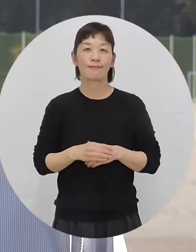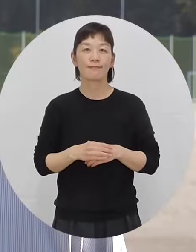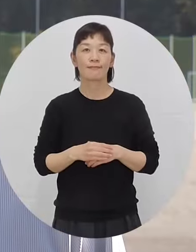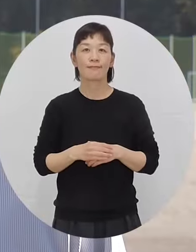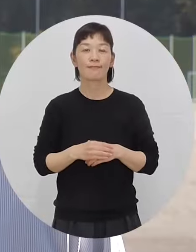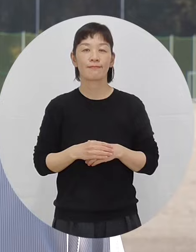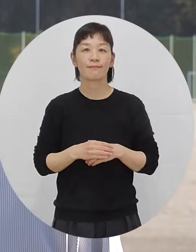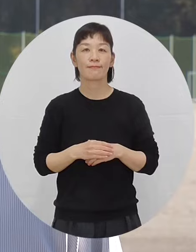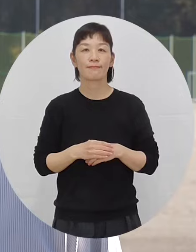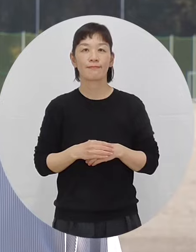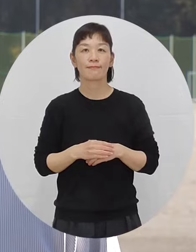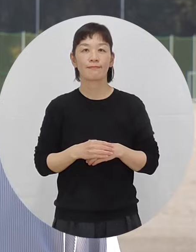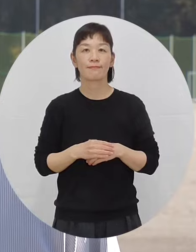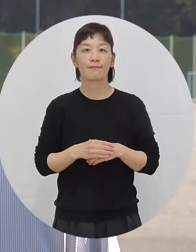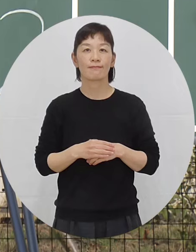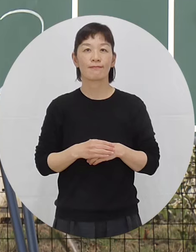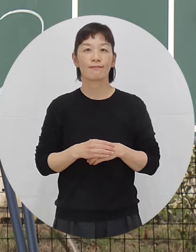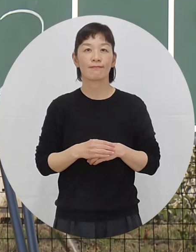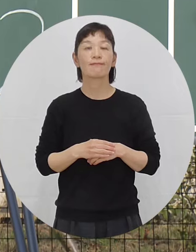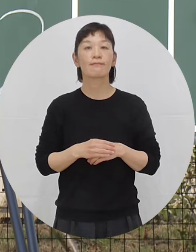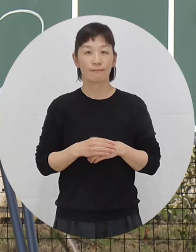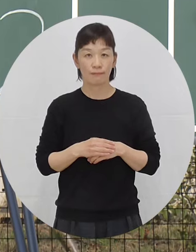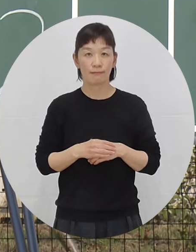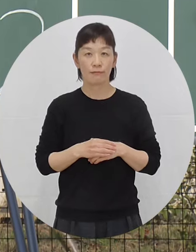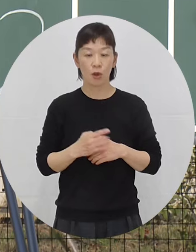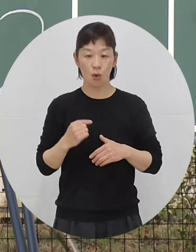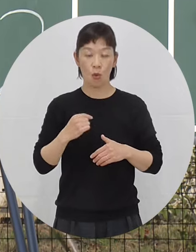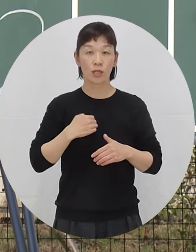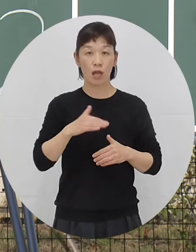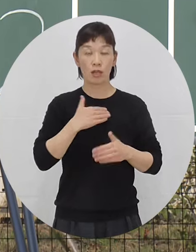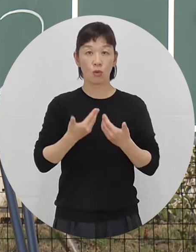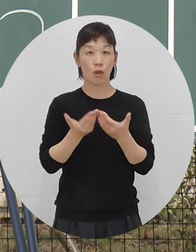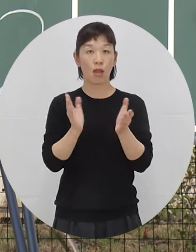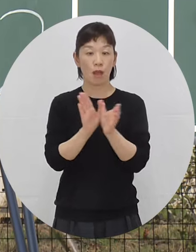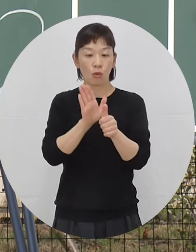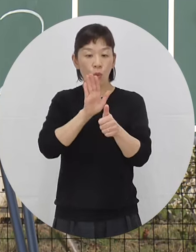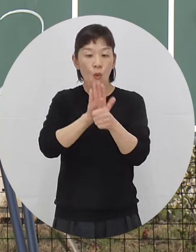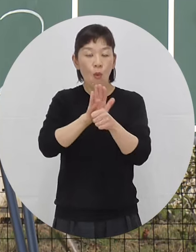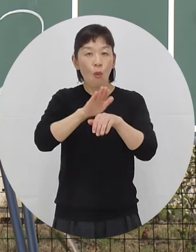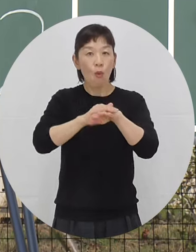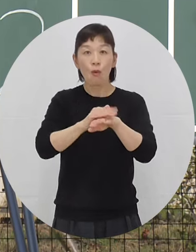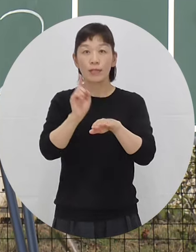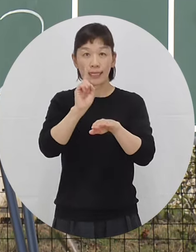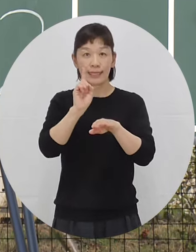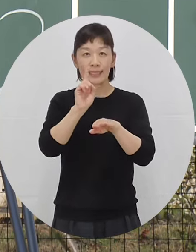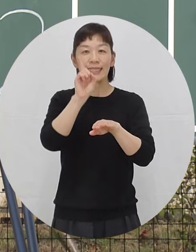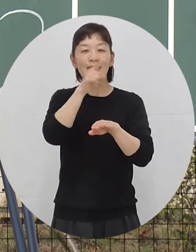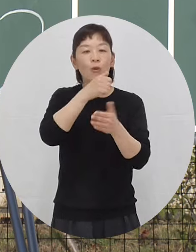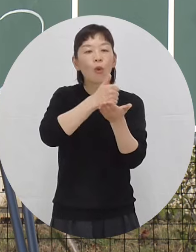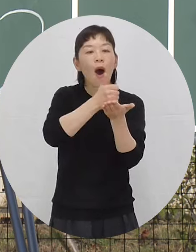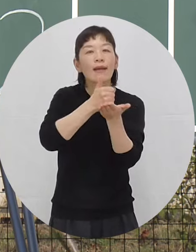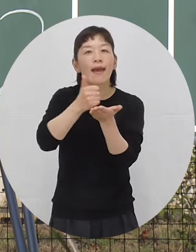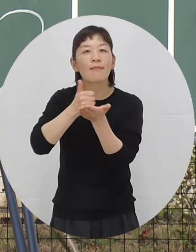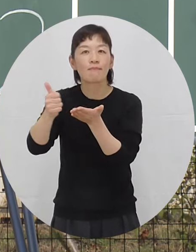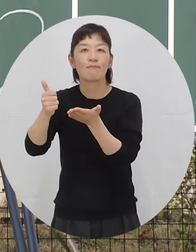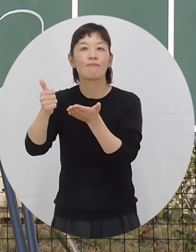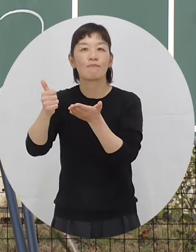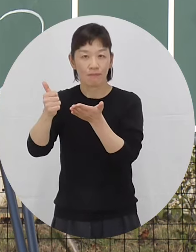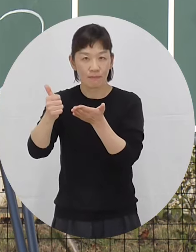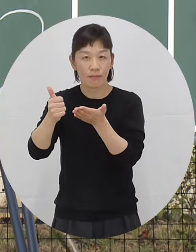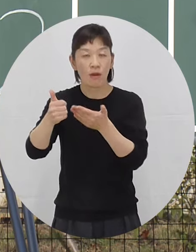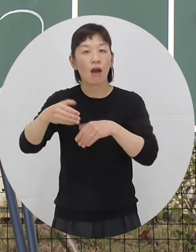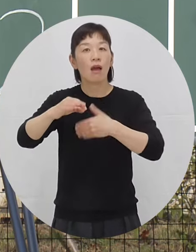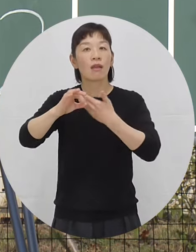次第であります。 サポートとしては、人的支援、人